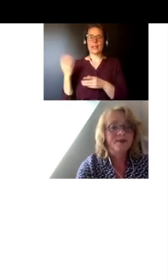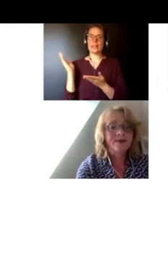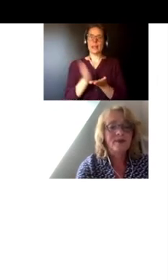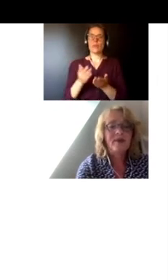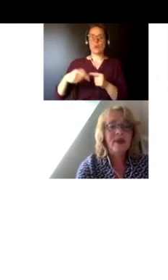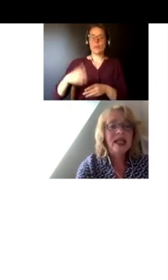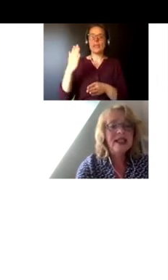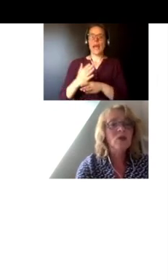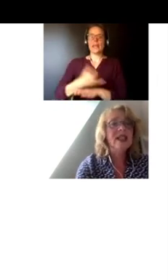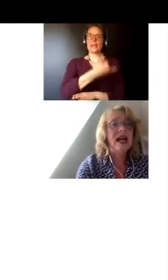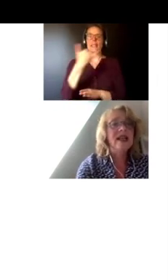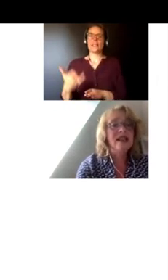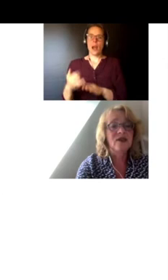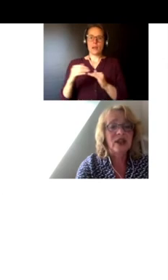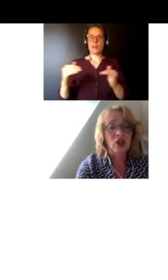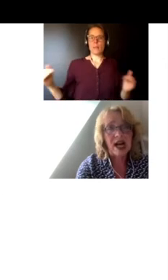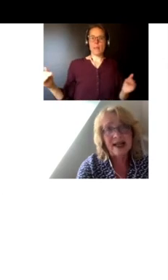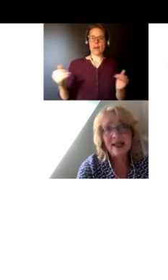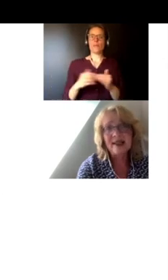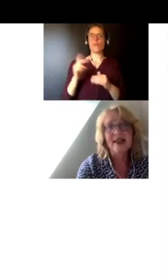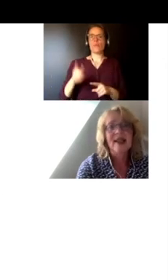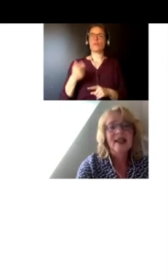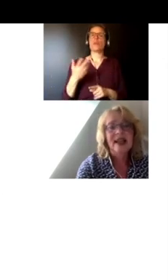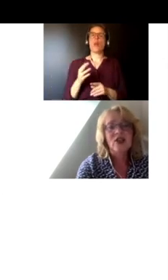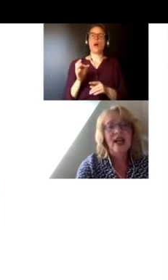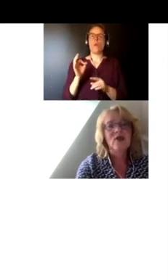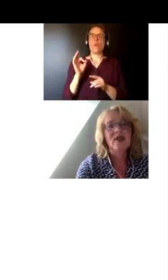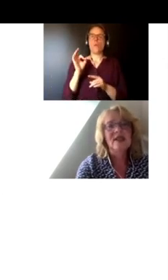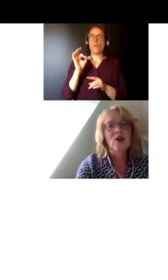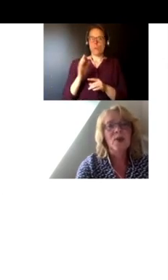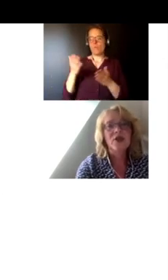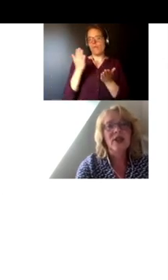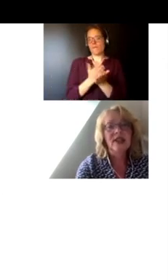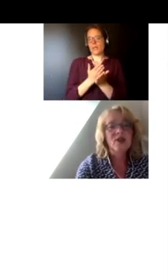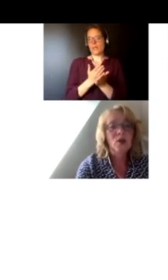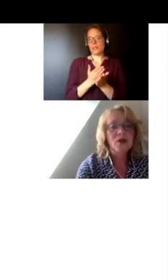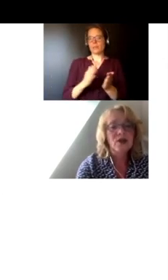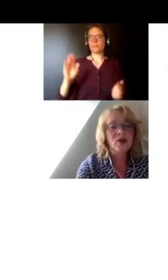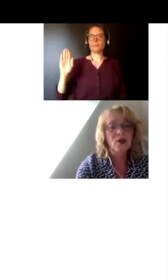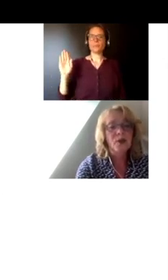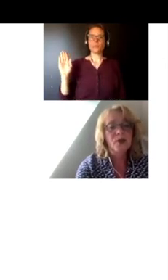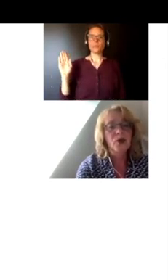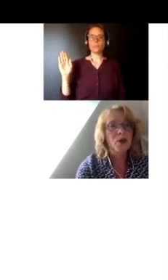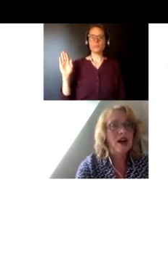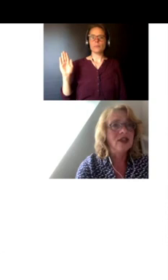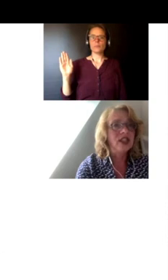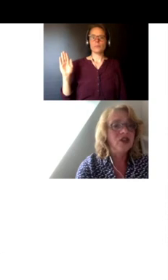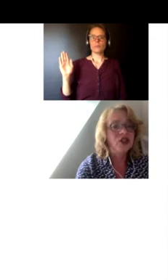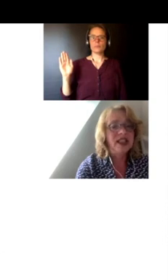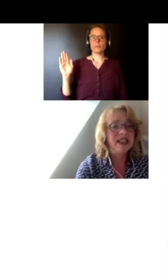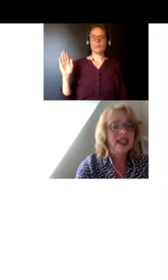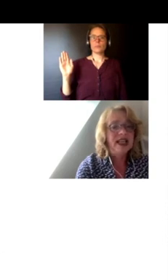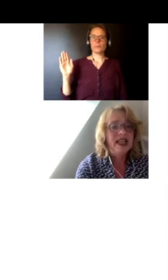stehen. Hintergrund der Eile ist wahrscheinlich die Entscheidung des Europäischen Gerichtshofs zu